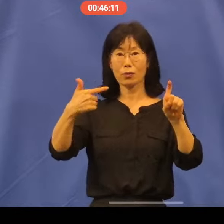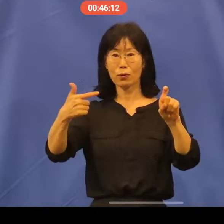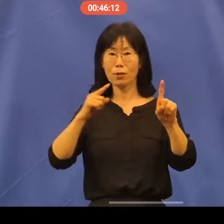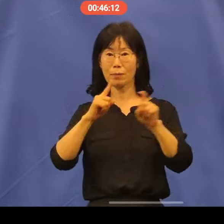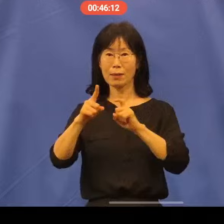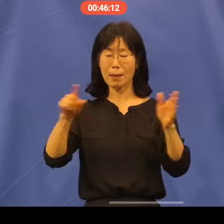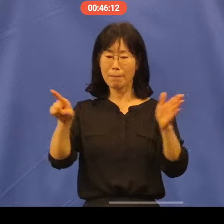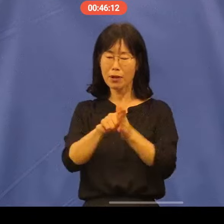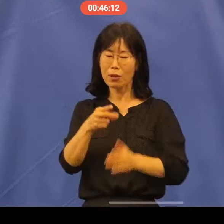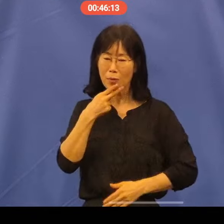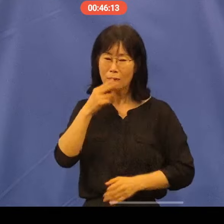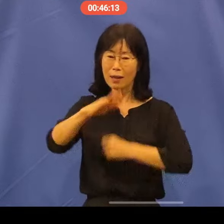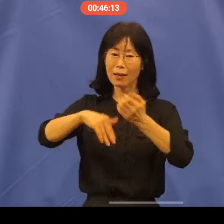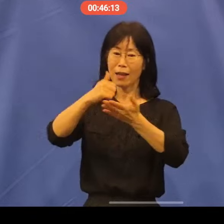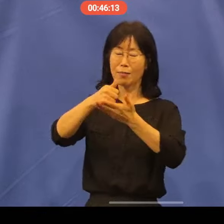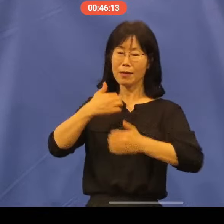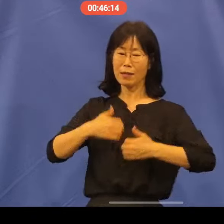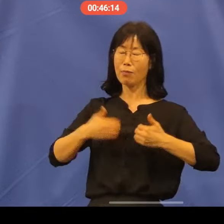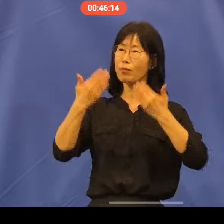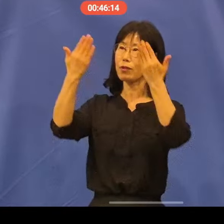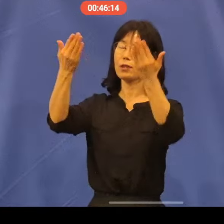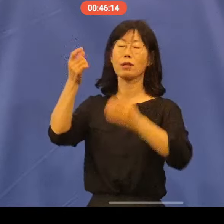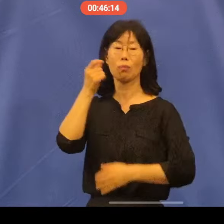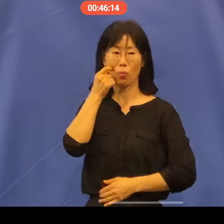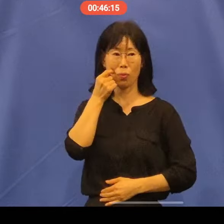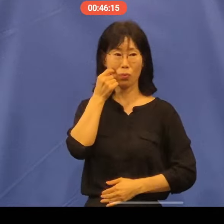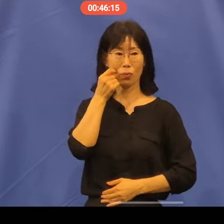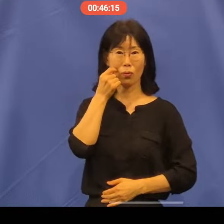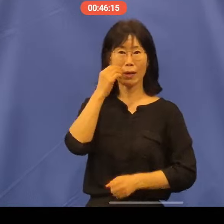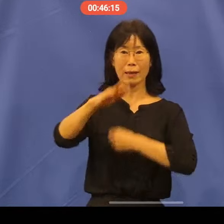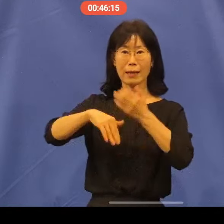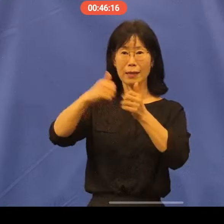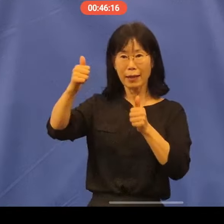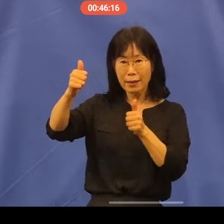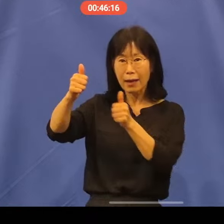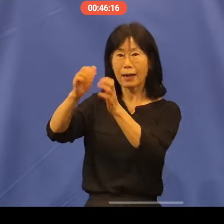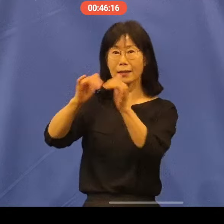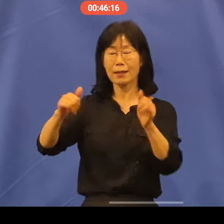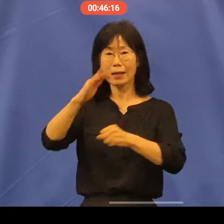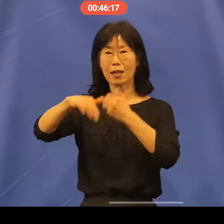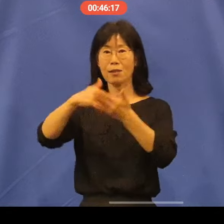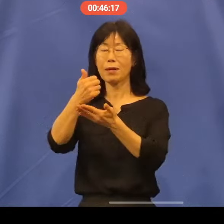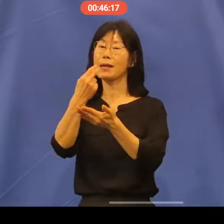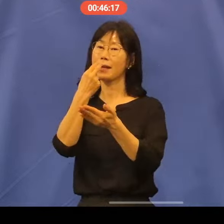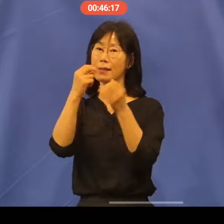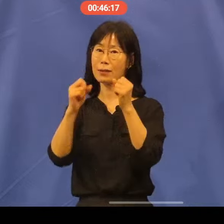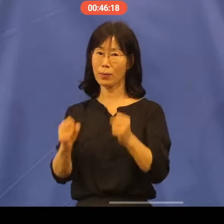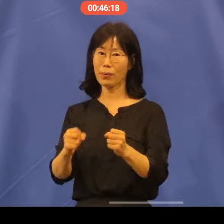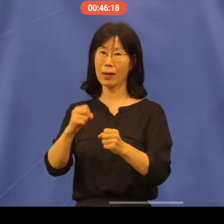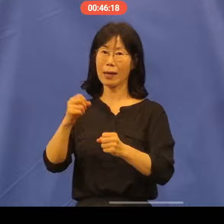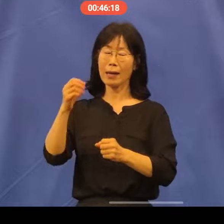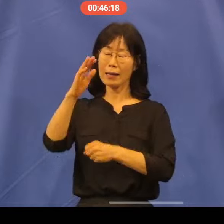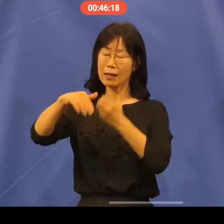하나님을 기쁘시게 하지 못하나니 하나님께 나아가는 자는 반드시 그가 계신 곳과 또한 그가 자기를 찾는